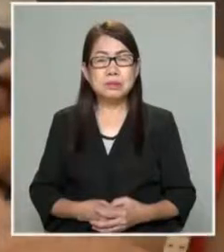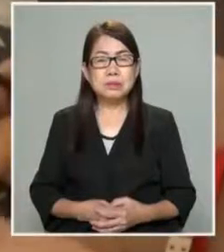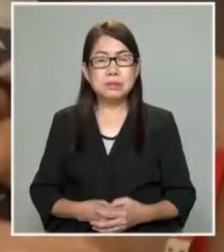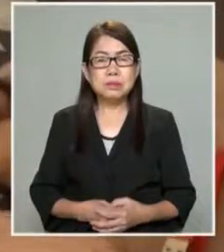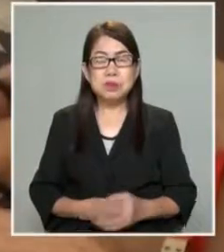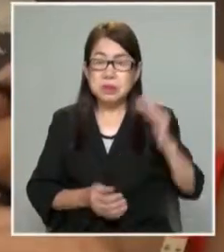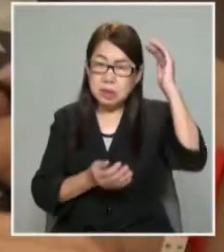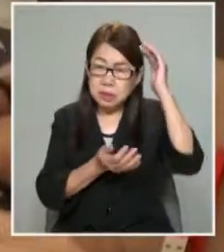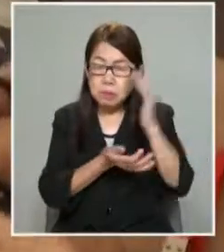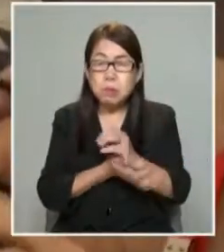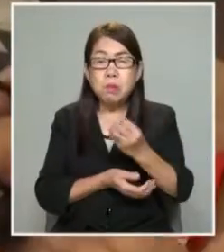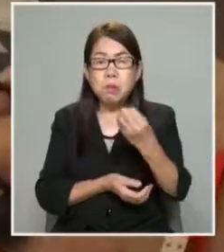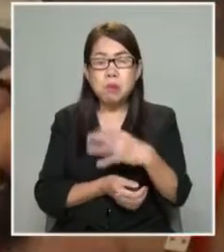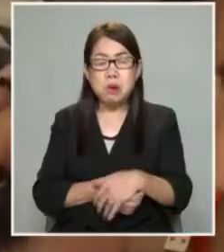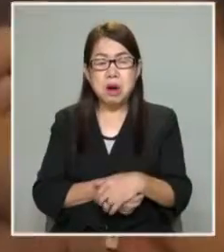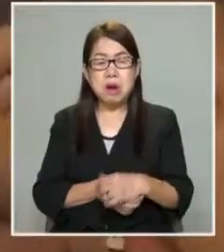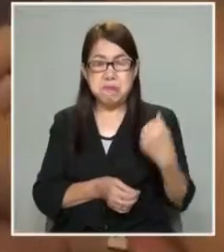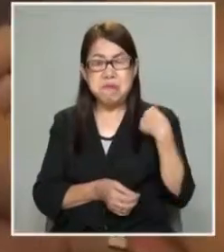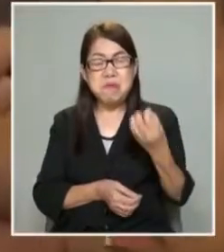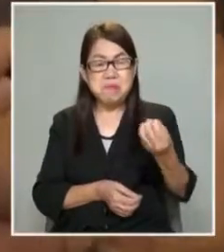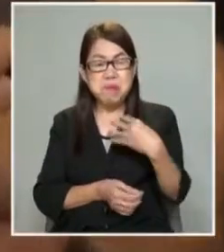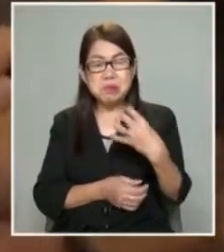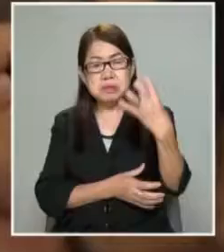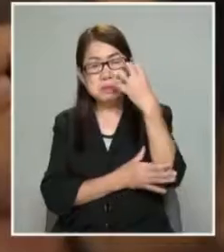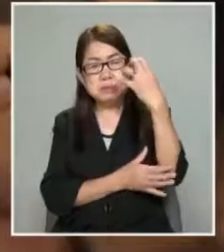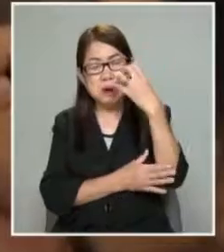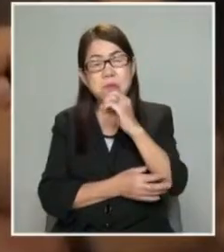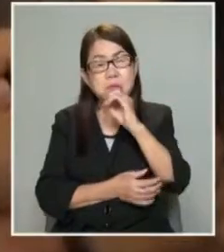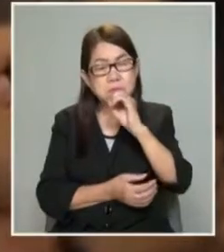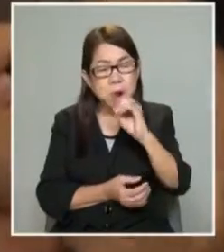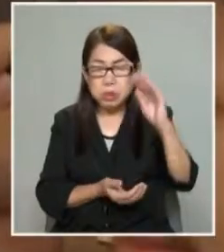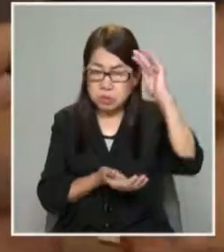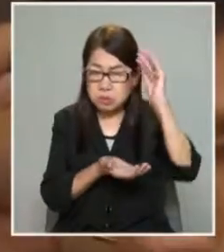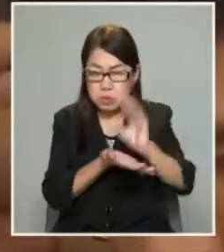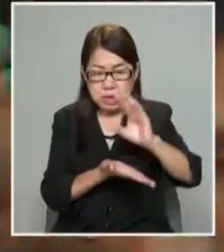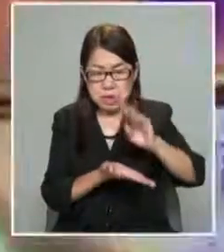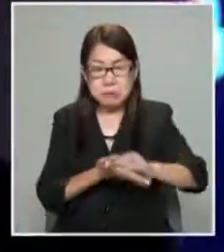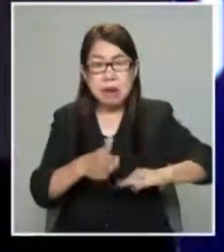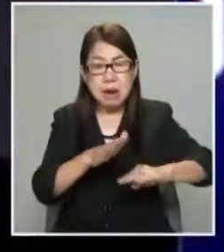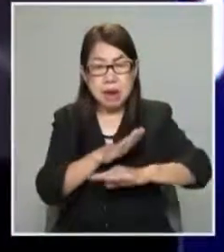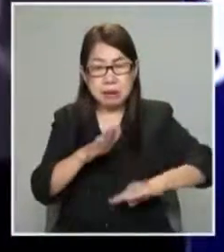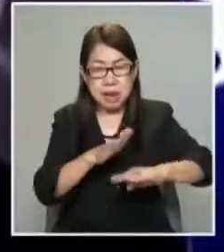ที่เขาร้องมาคือมีข่มขู่ครับก็เขาไปแจ้งความที่โรงพักชะอำวันนี้ฮะ